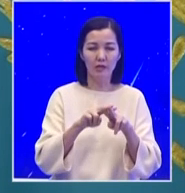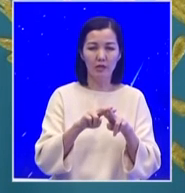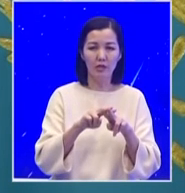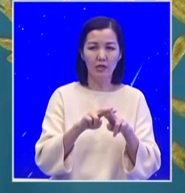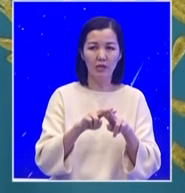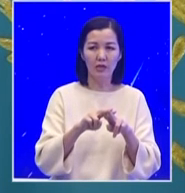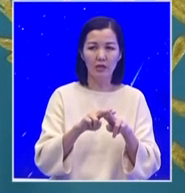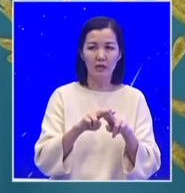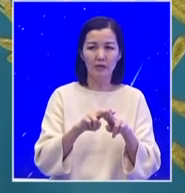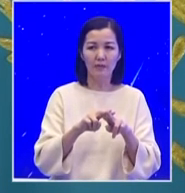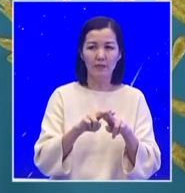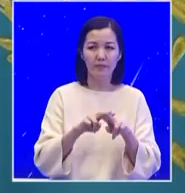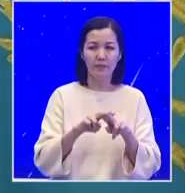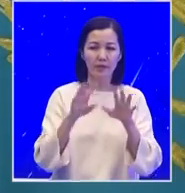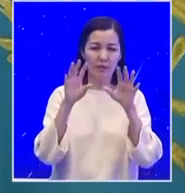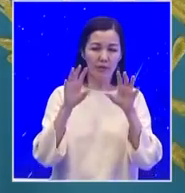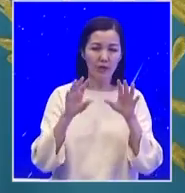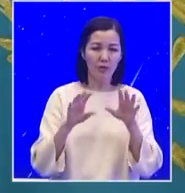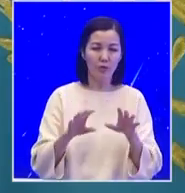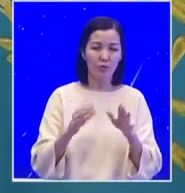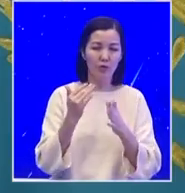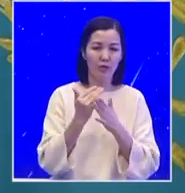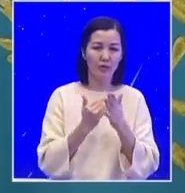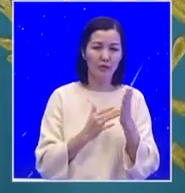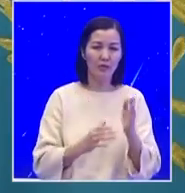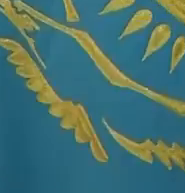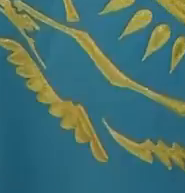по статье 128 Уголовно-процессуального кодекса Республики Казахстан.